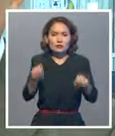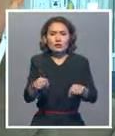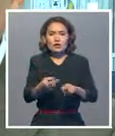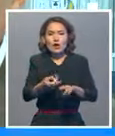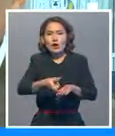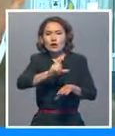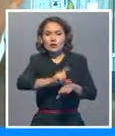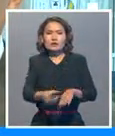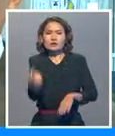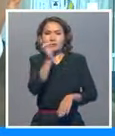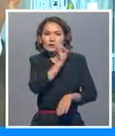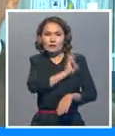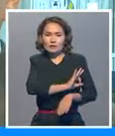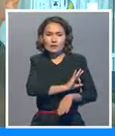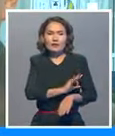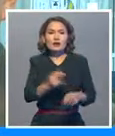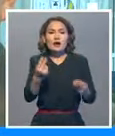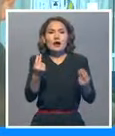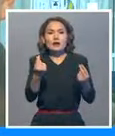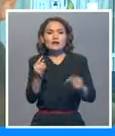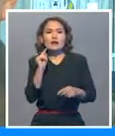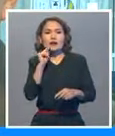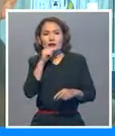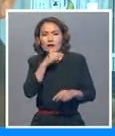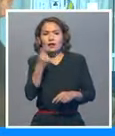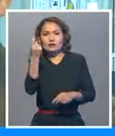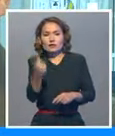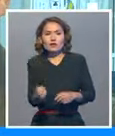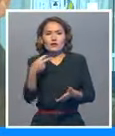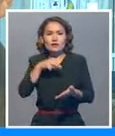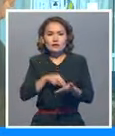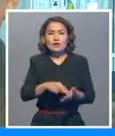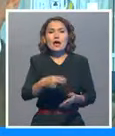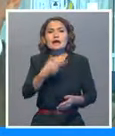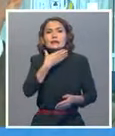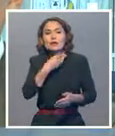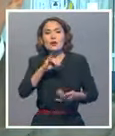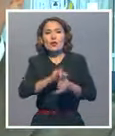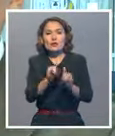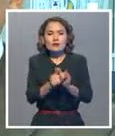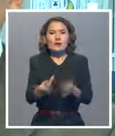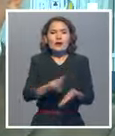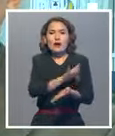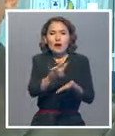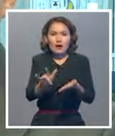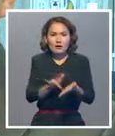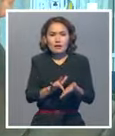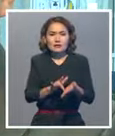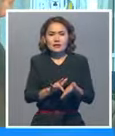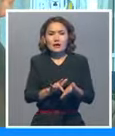1923 көп қабатты үйлер ол бәрі сол желіге қосылады. Біздің Семей бойынша қазіргі таңда